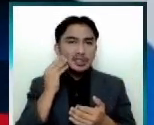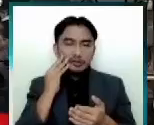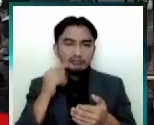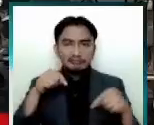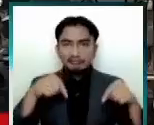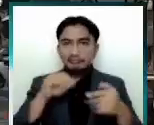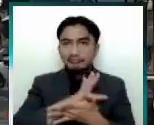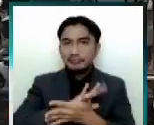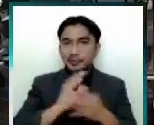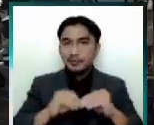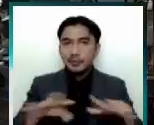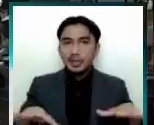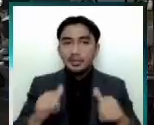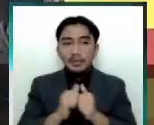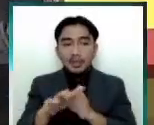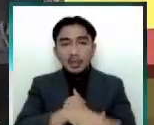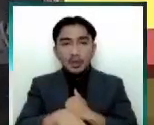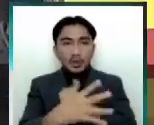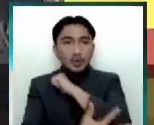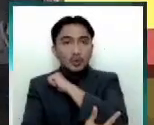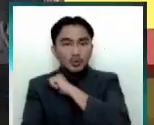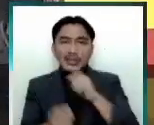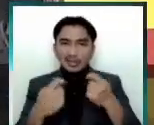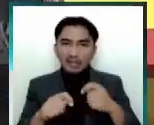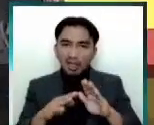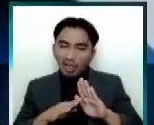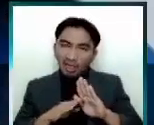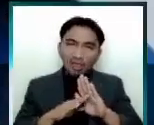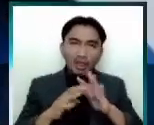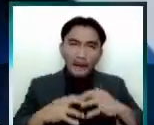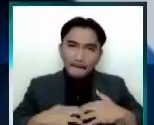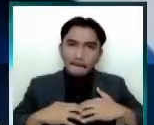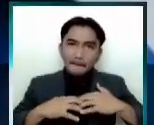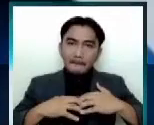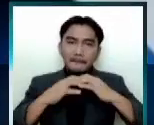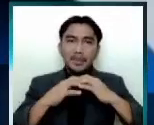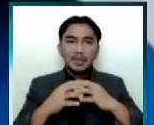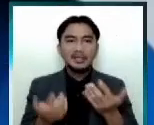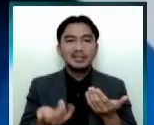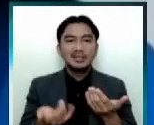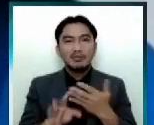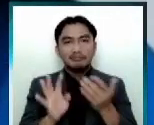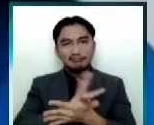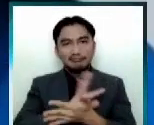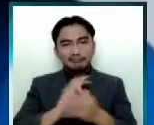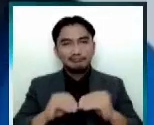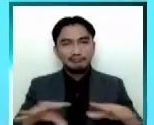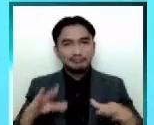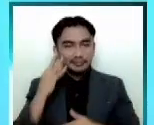mga mahihirap hardly recover pa rin doon sa dito sa pandemic.